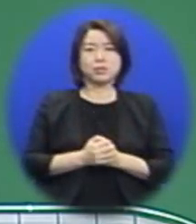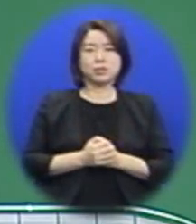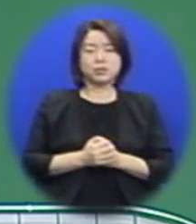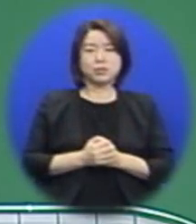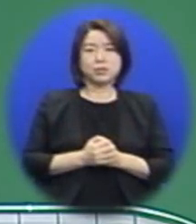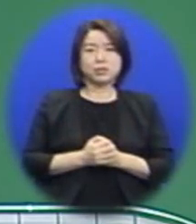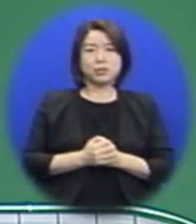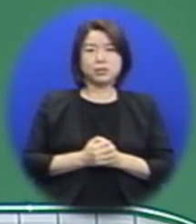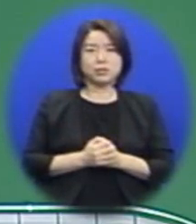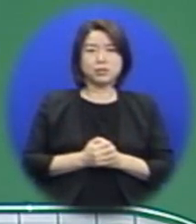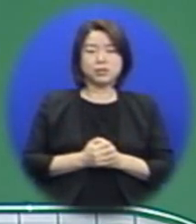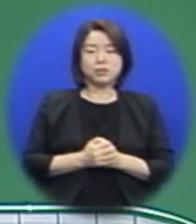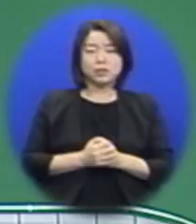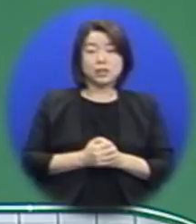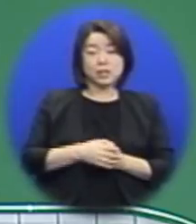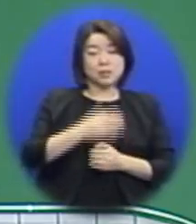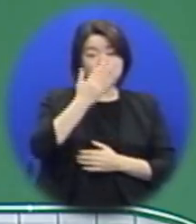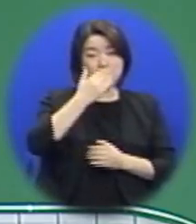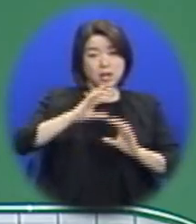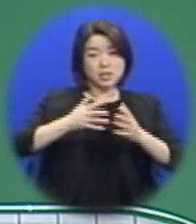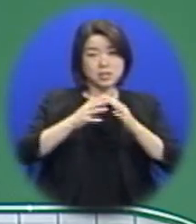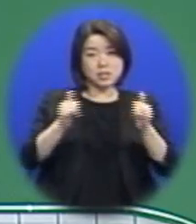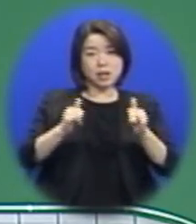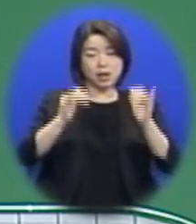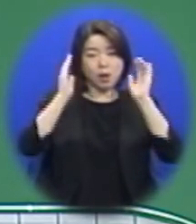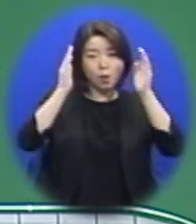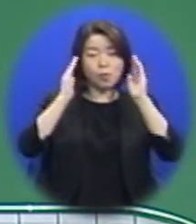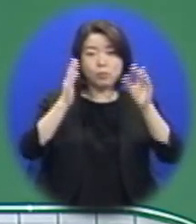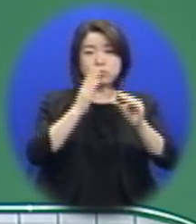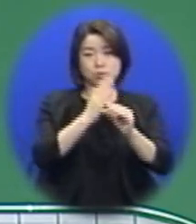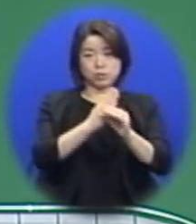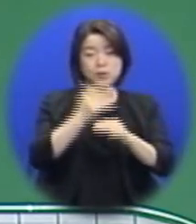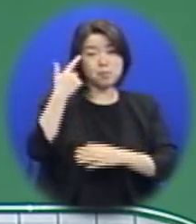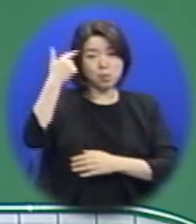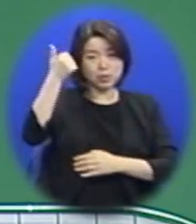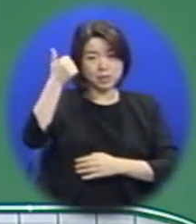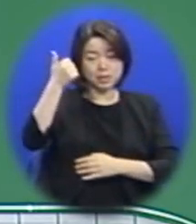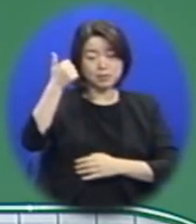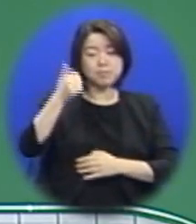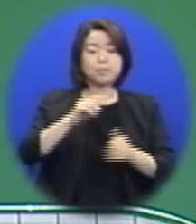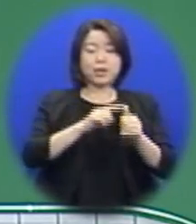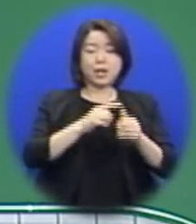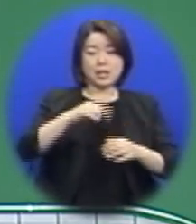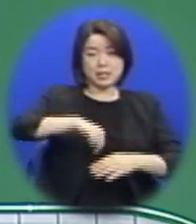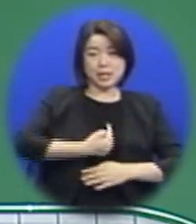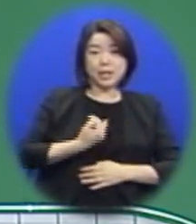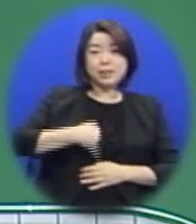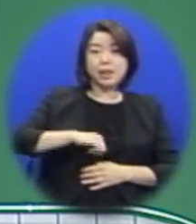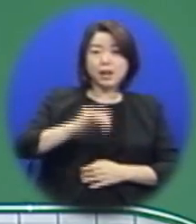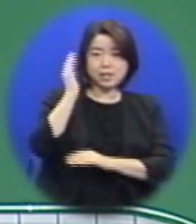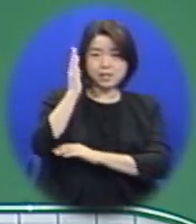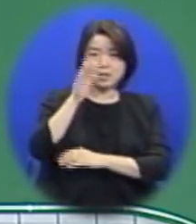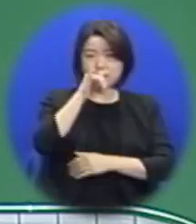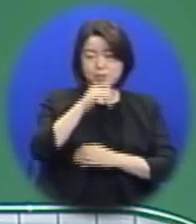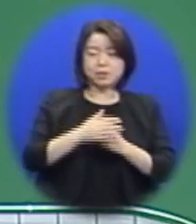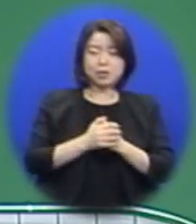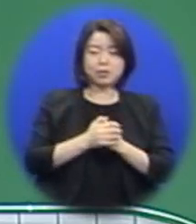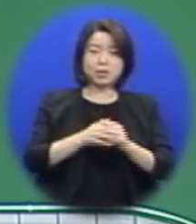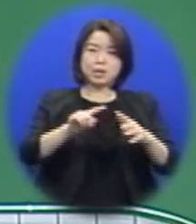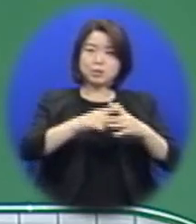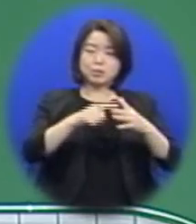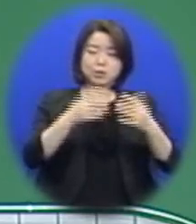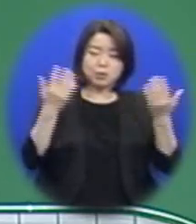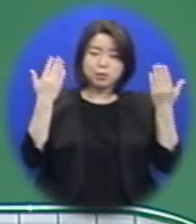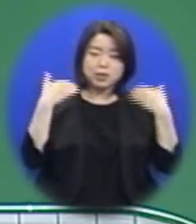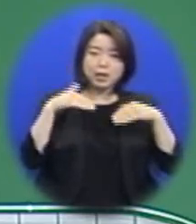중인 목사님 한 분이 딸 이야기를 하시더라고요. 초등학교 다니는 딸이 있었는데